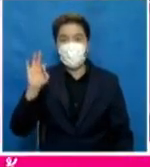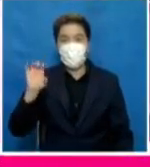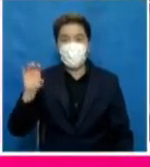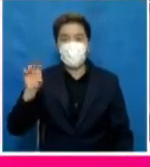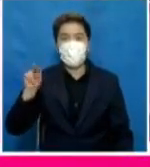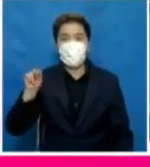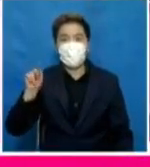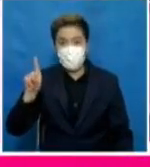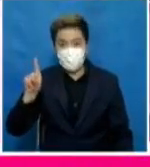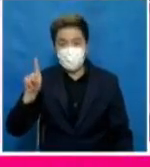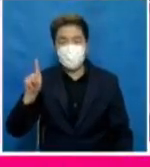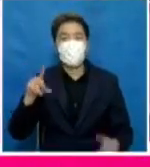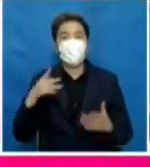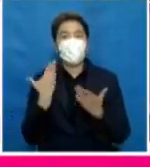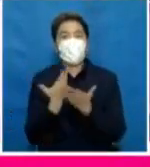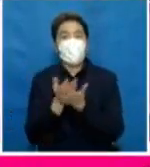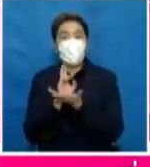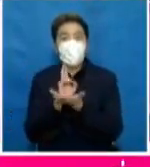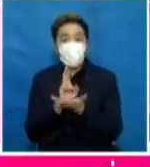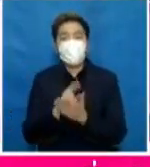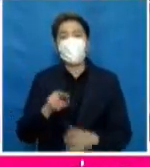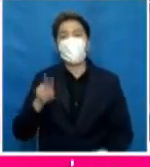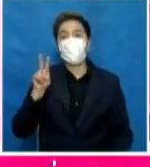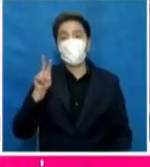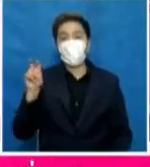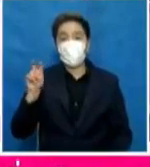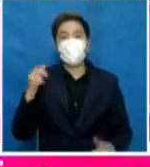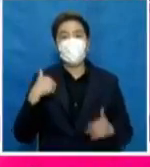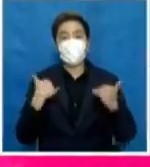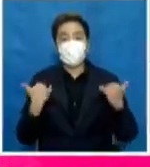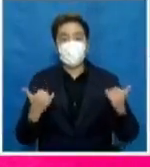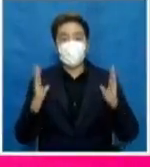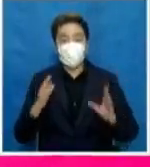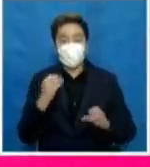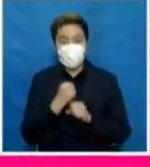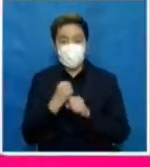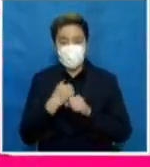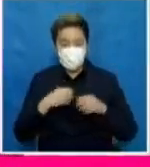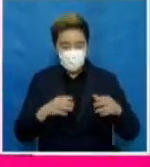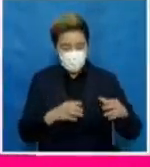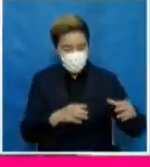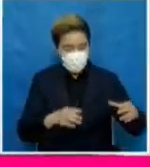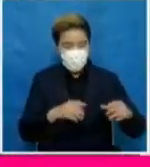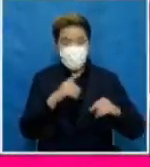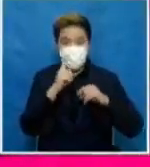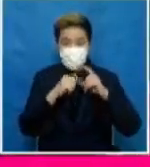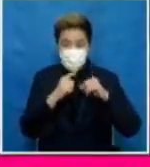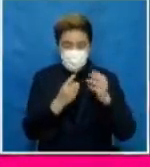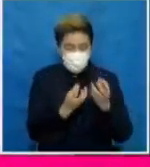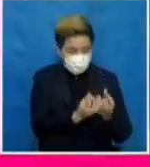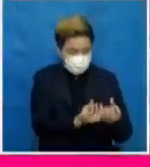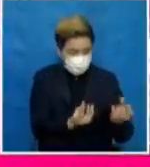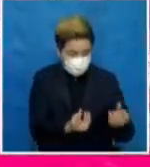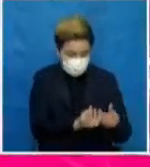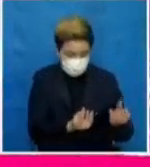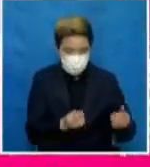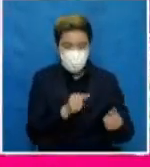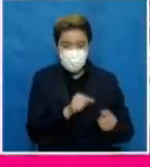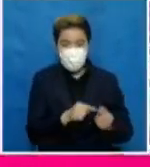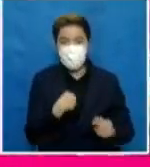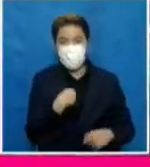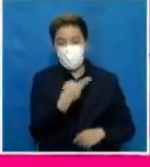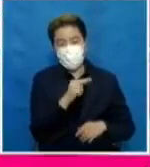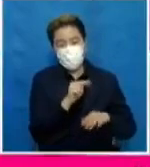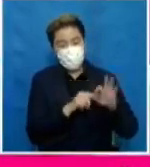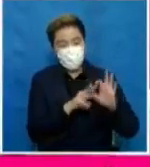139,31 อันดับอันดับละ200บาทซึ่งพนักงานจะนำภาชนะพร้อมกล่องบรรจุลูกบอลแสดงหลักตั้งแต่หลักหน่วยห